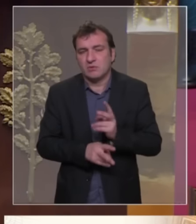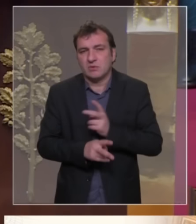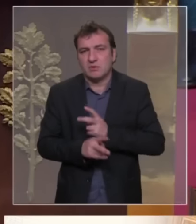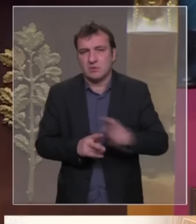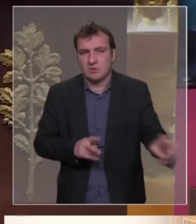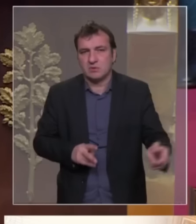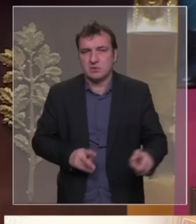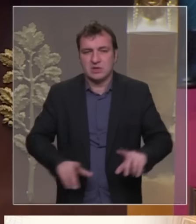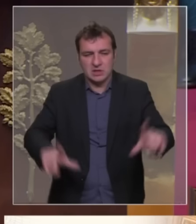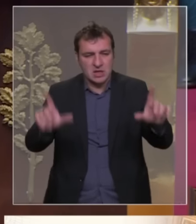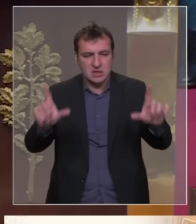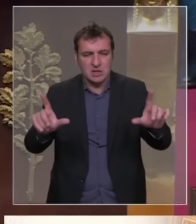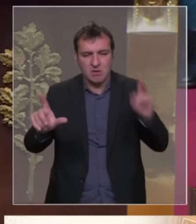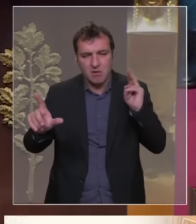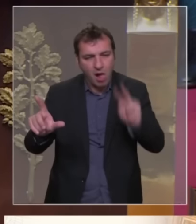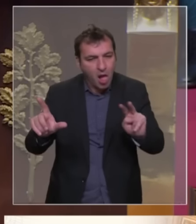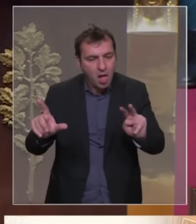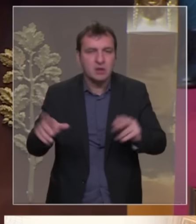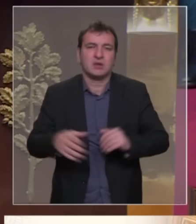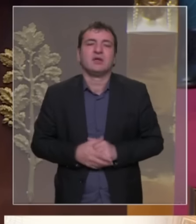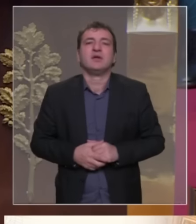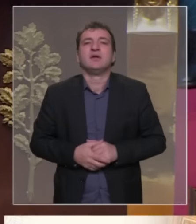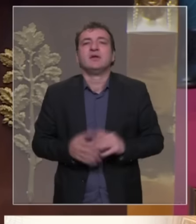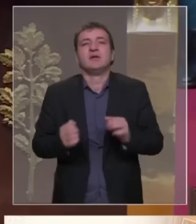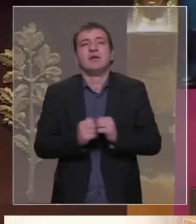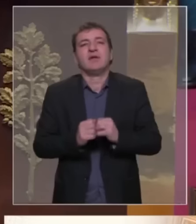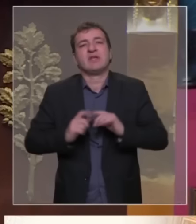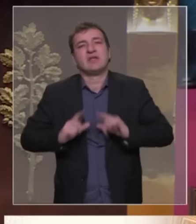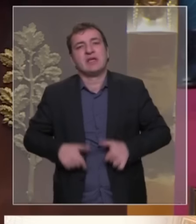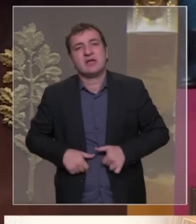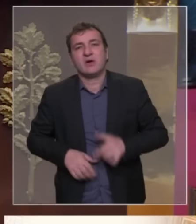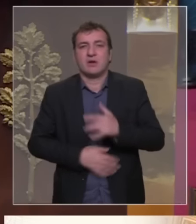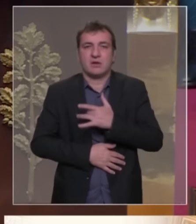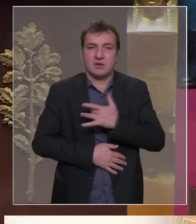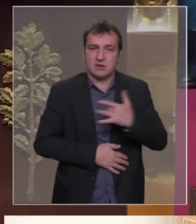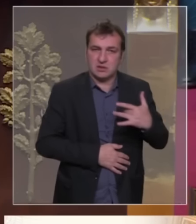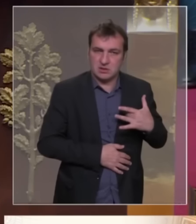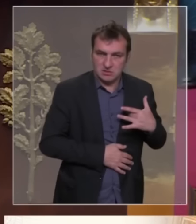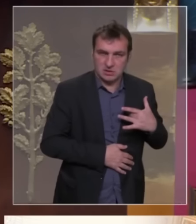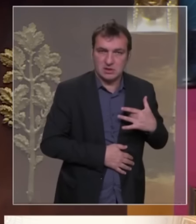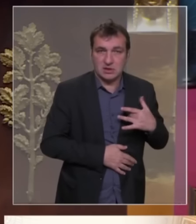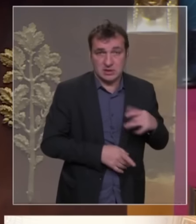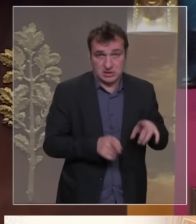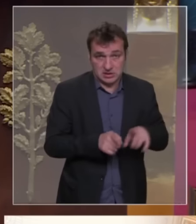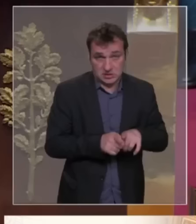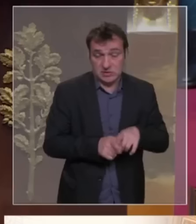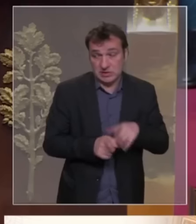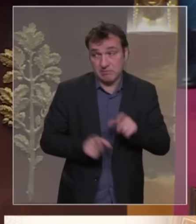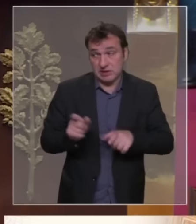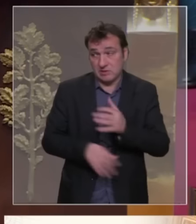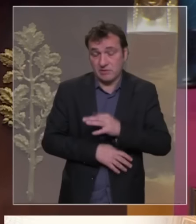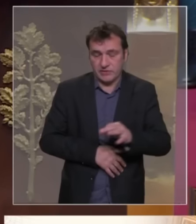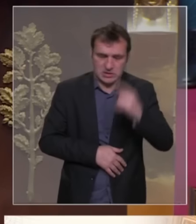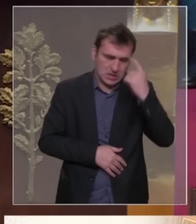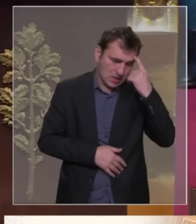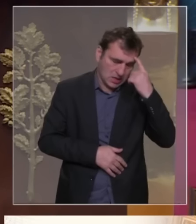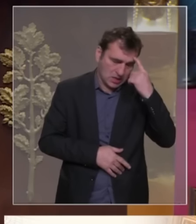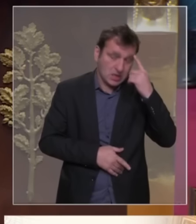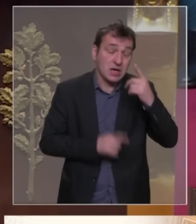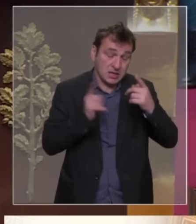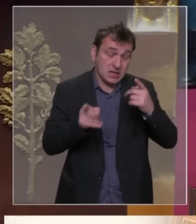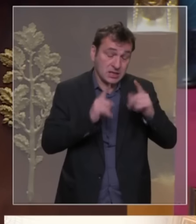écrans. Avec l'école, la santé est au cœur des préoccupations des Français. Là aussi,